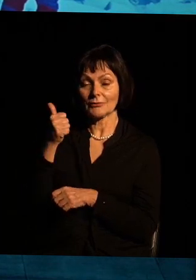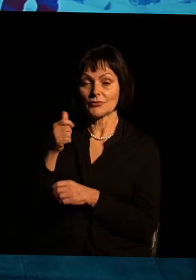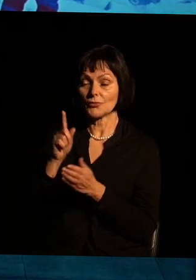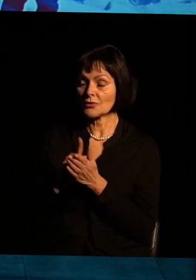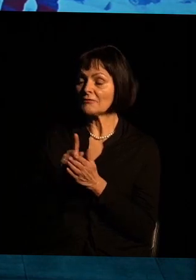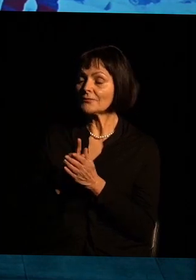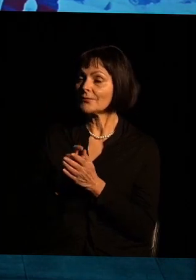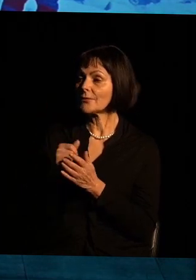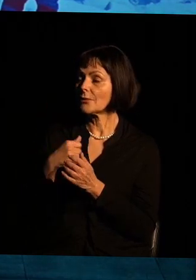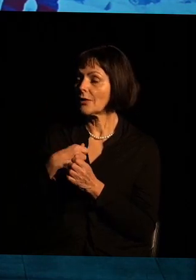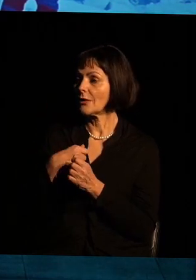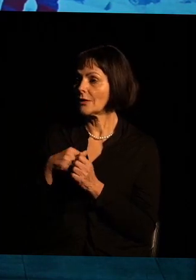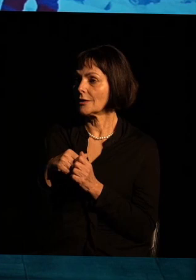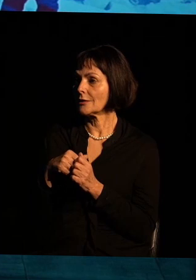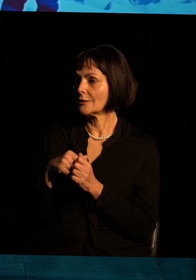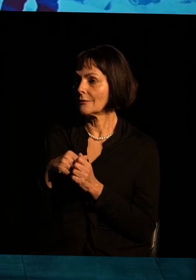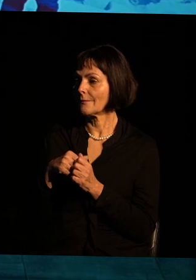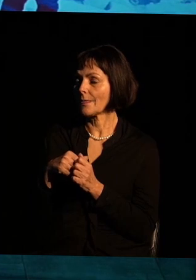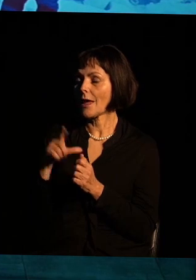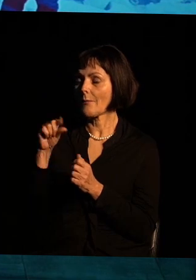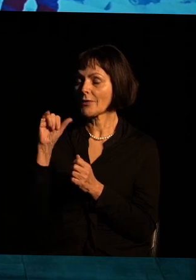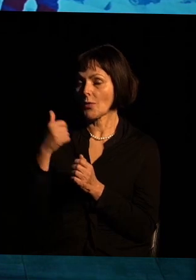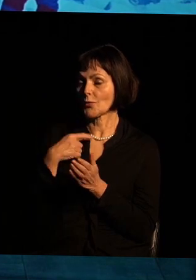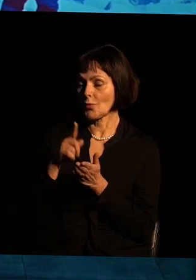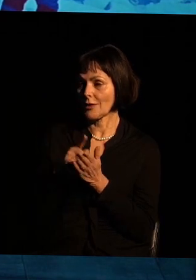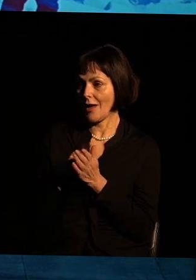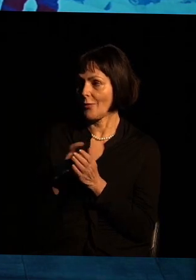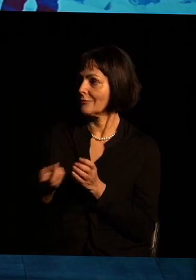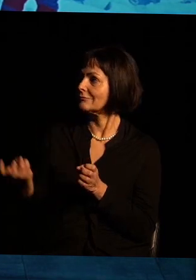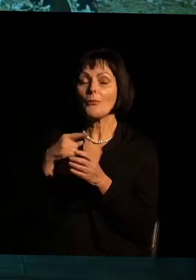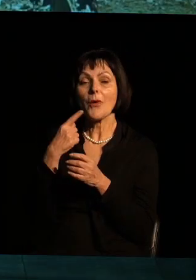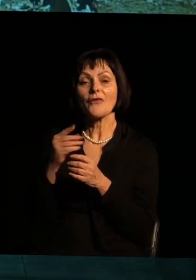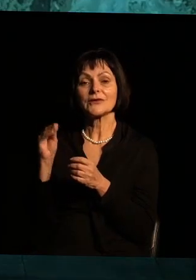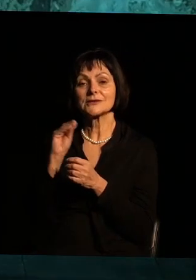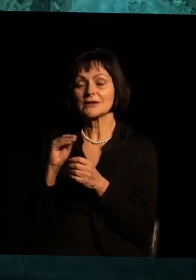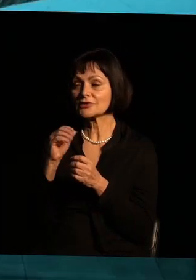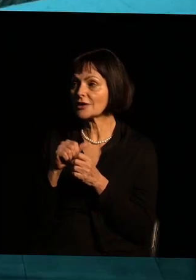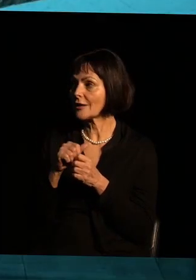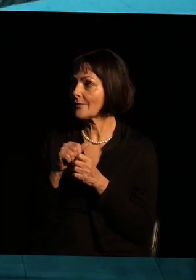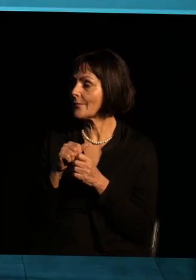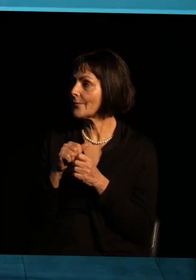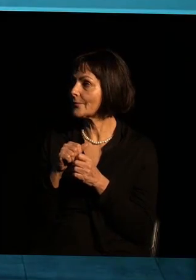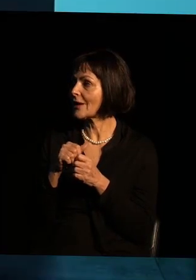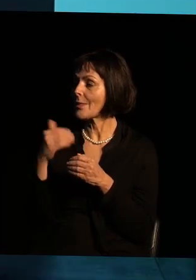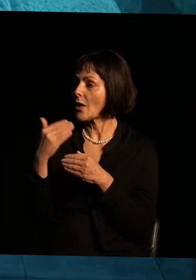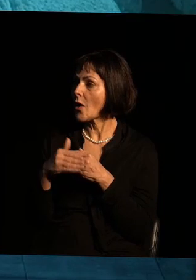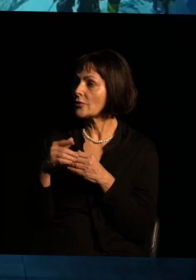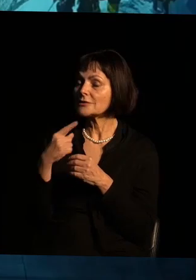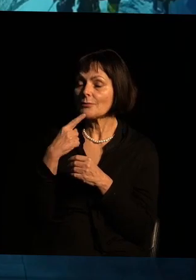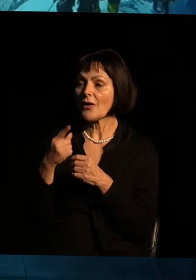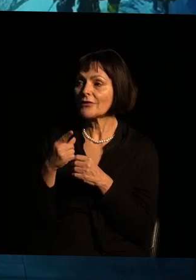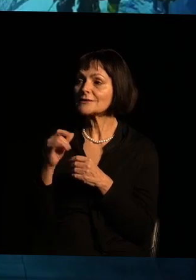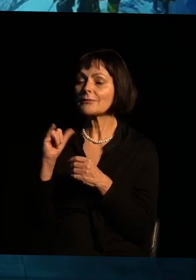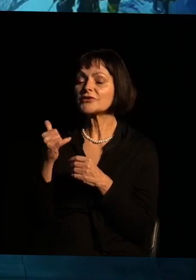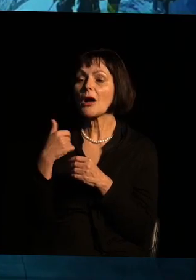podejściem właśnie zarówno Piotrowi, jak i mi udało się stanąć na wierzchołku. Na sam koniec,